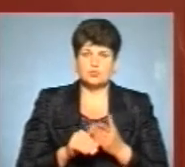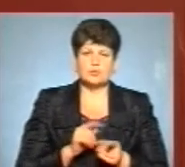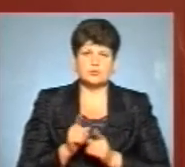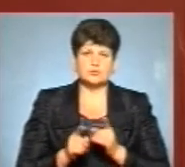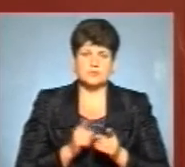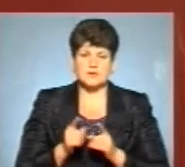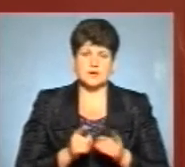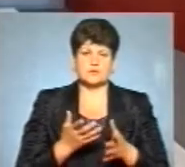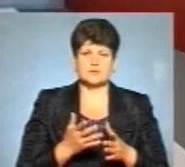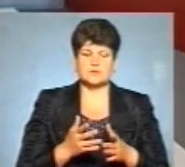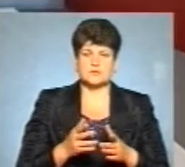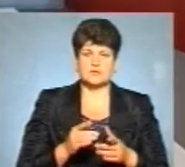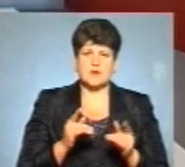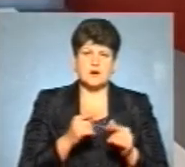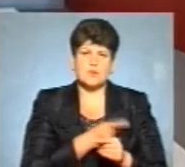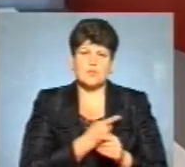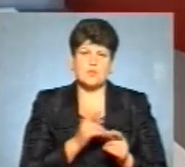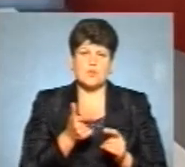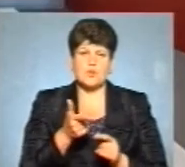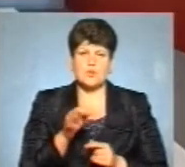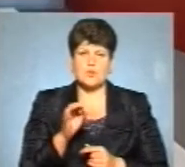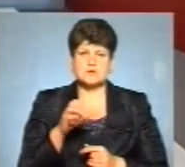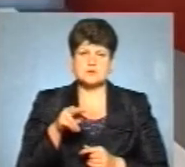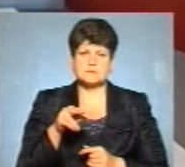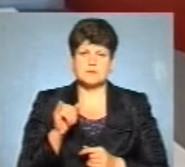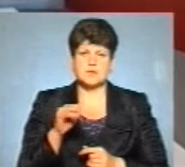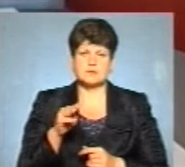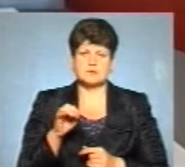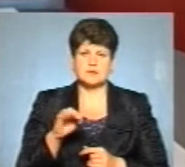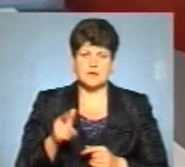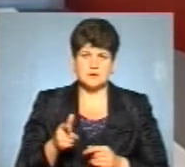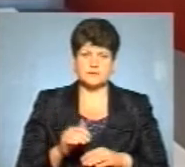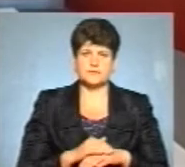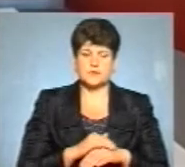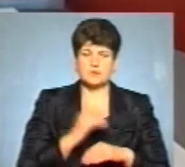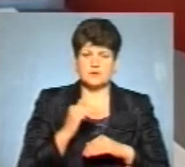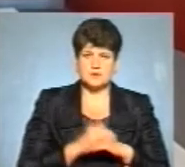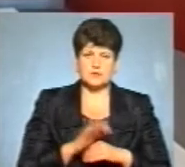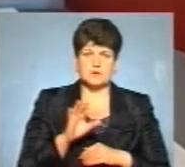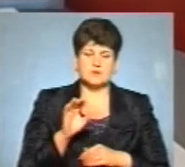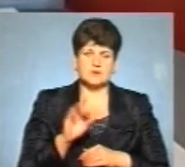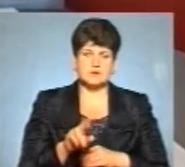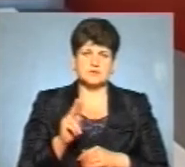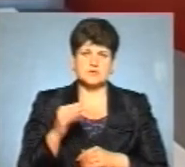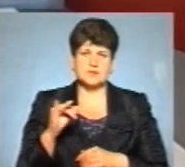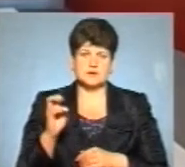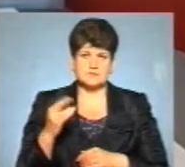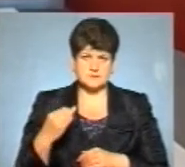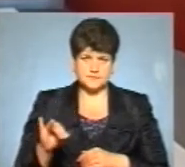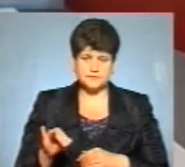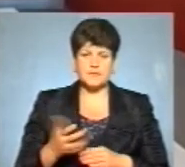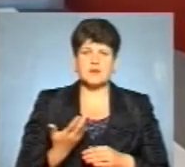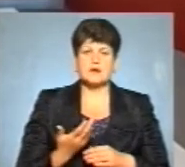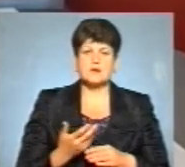сьогодні говоримо із директором цього закладу. Це Ярослав Чайківський. Доброго вечора. Доброго вечора. Розпочнемо із того,